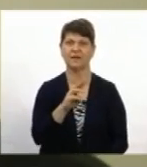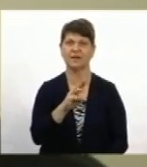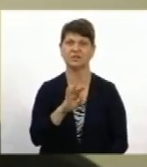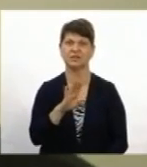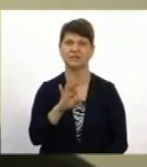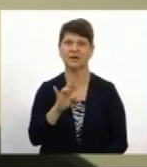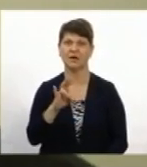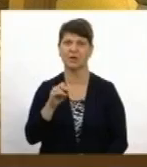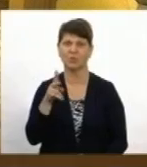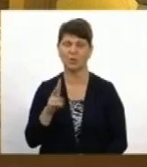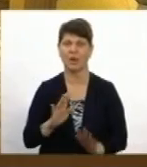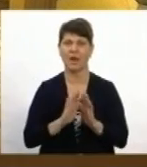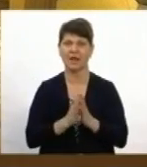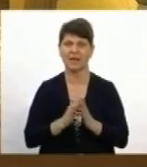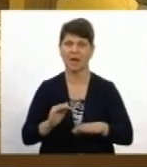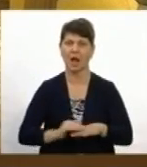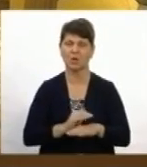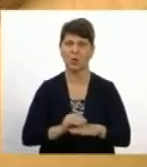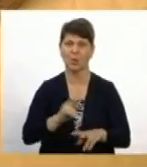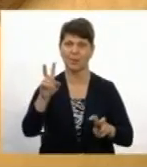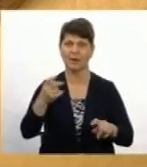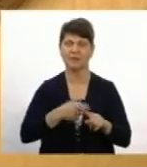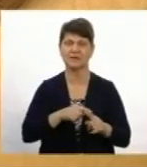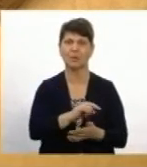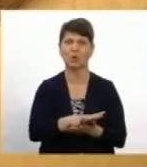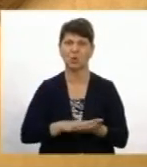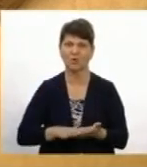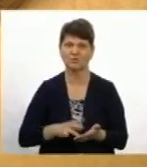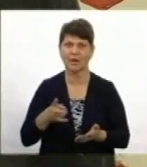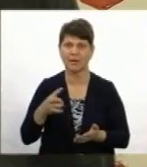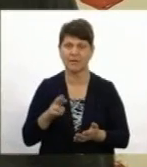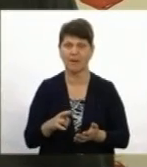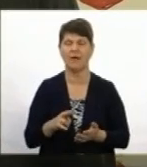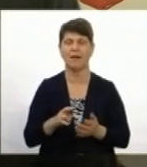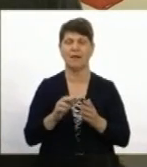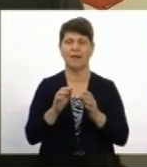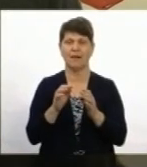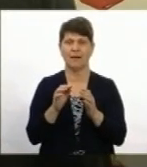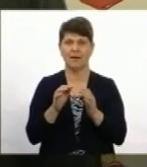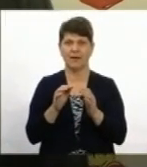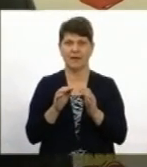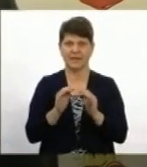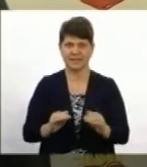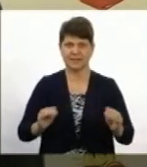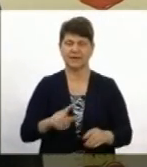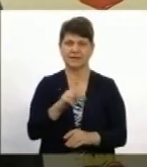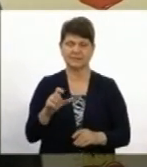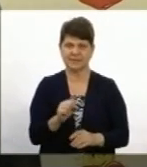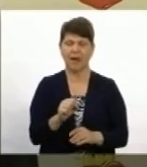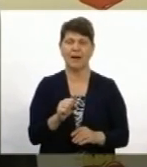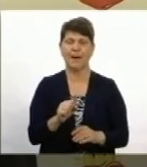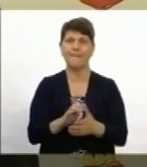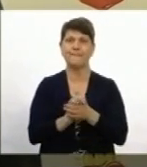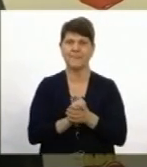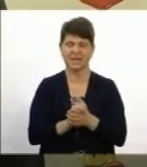книга добра – це продовження проекту «Діти за мир». За півроку наші діти українські побували в 35